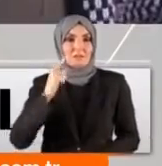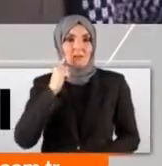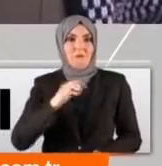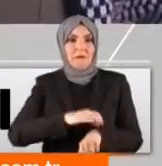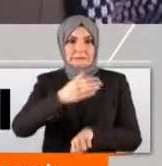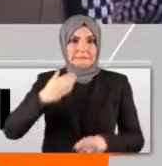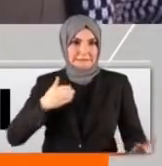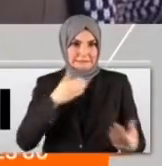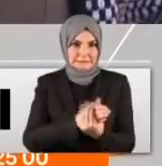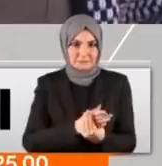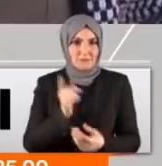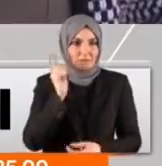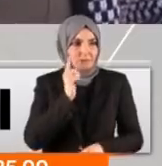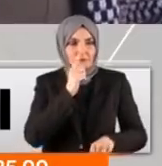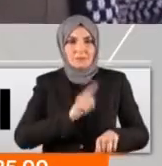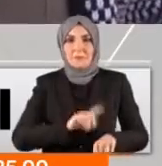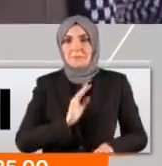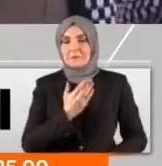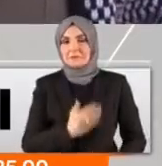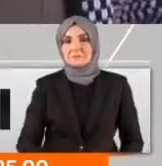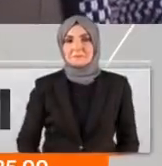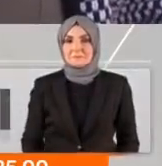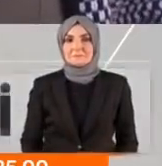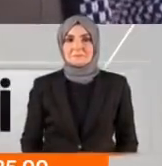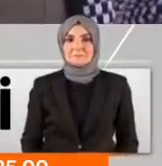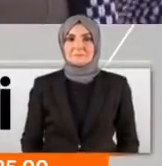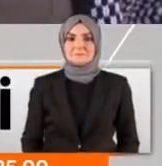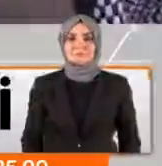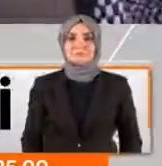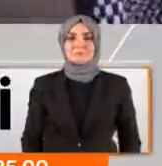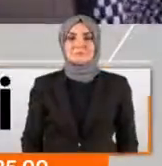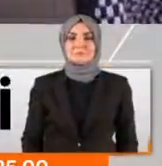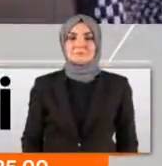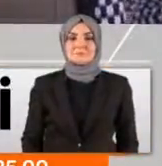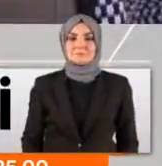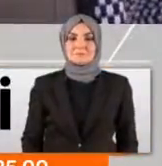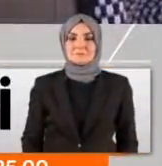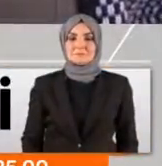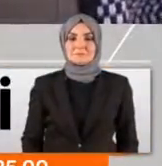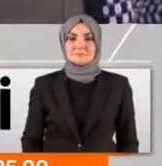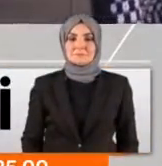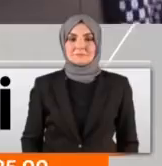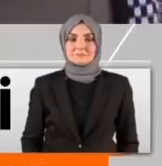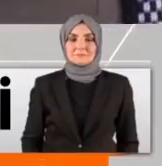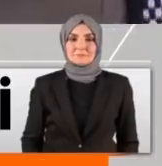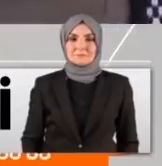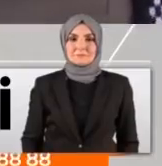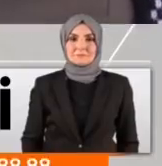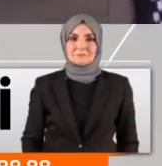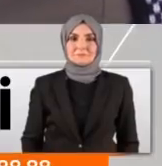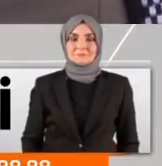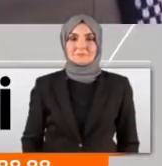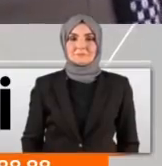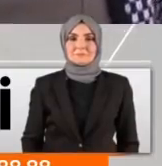İnanamadı tüm yazılım doktorlara Bu arada cawwot aradılar komedide bulamayınca Biz tedavi göremedik Öksürük devam edince